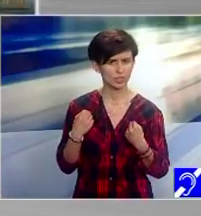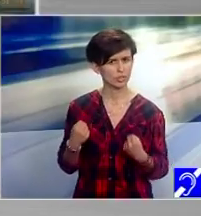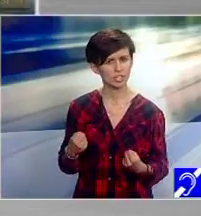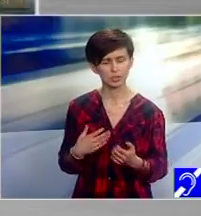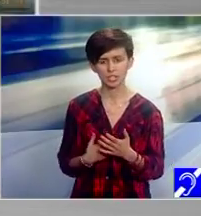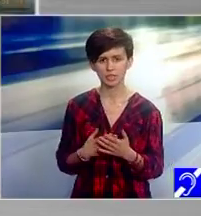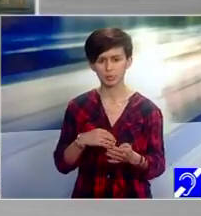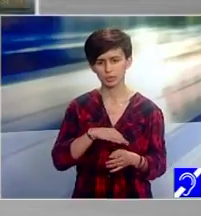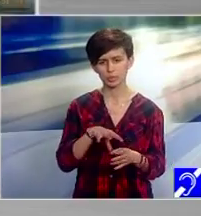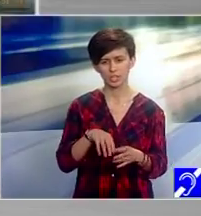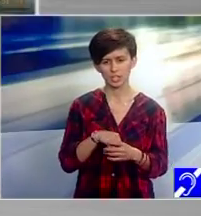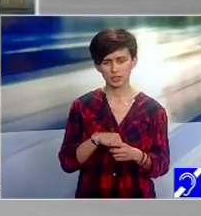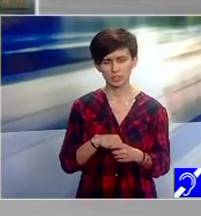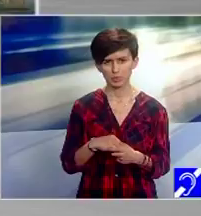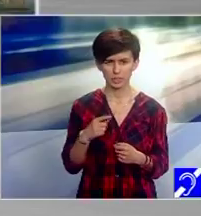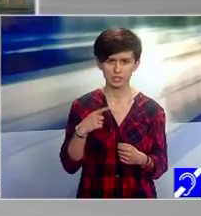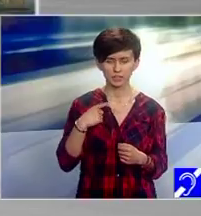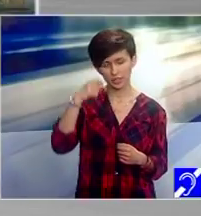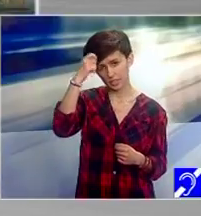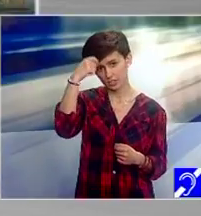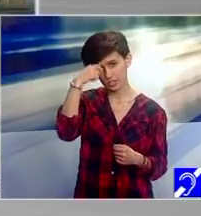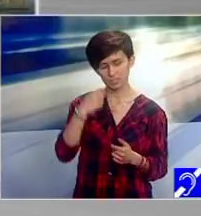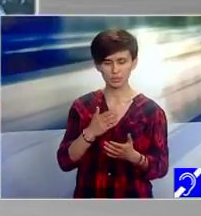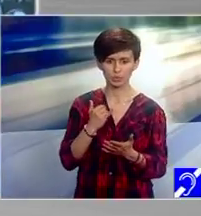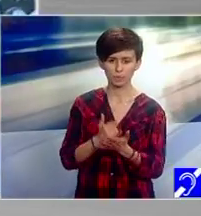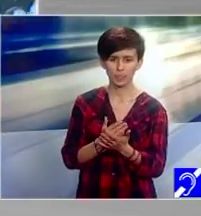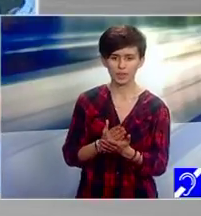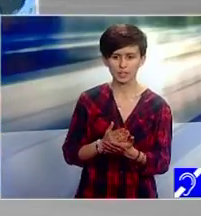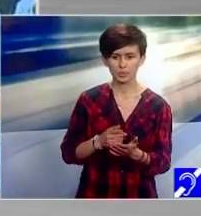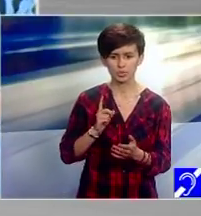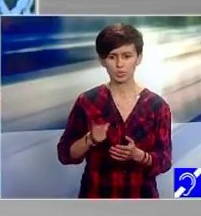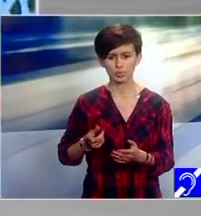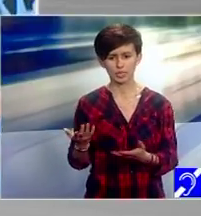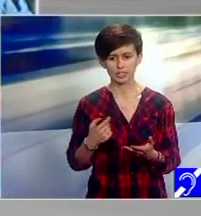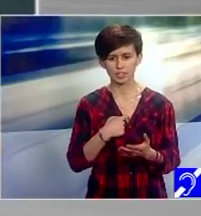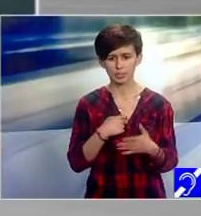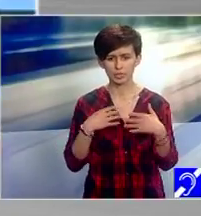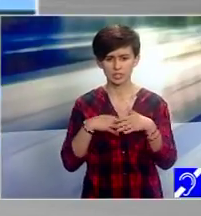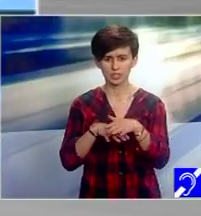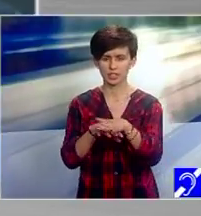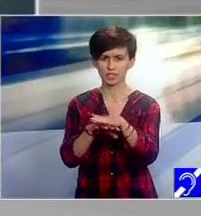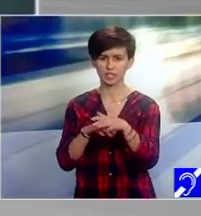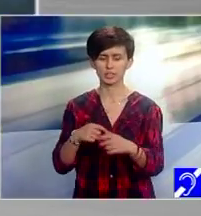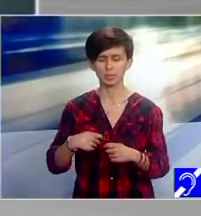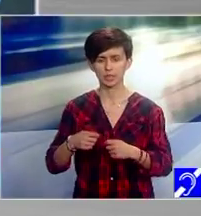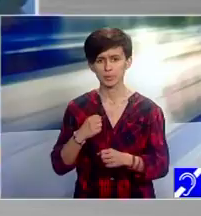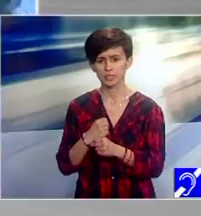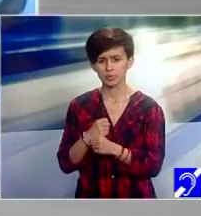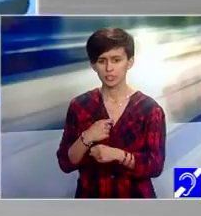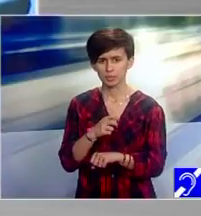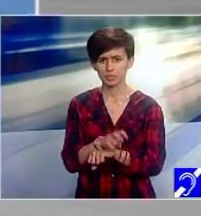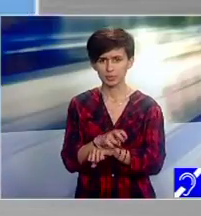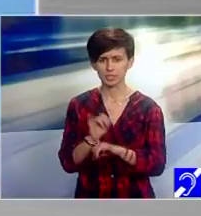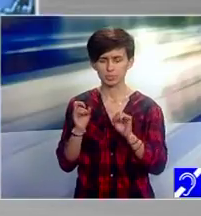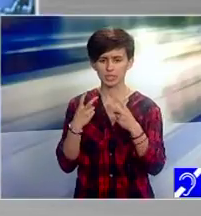și pentru societate. Dimpotrivă, să fie cetățeni cu drepturi, cu obligații în societate, care se pot integra pe piața muncii, care pot să participe la evenimente